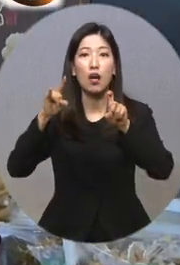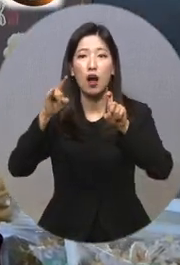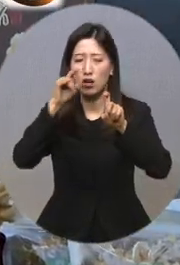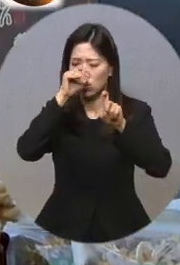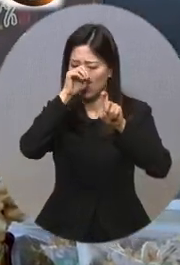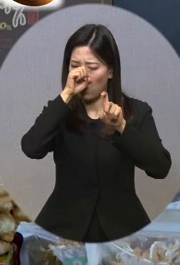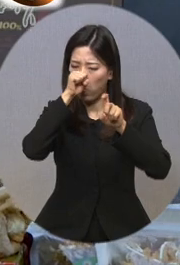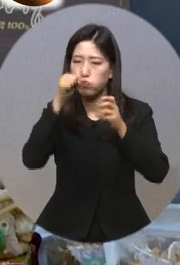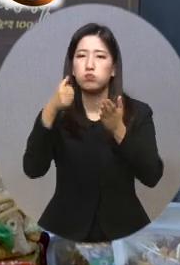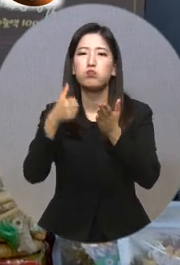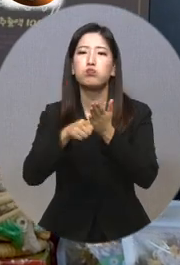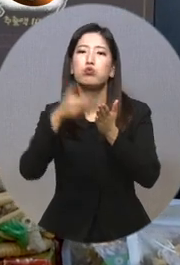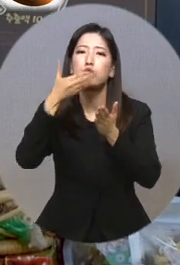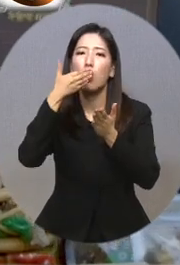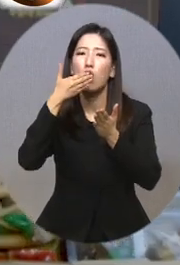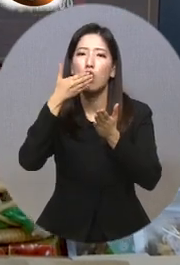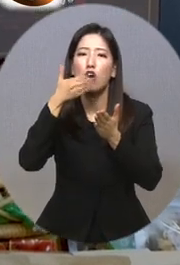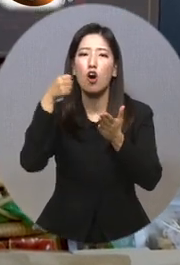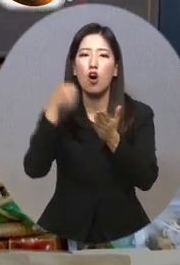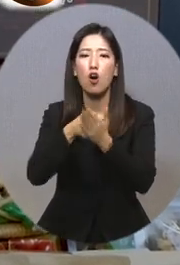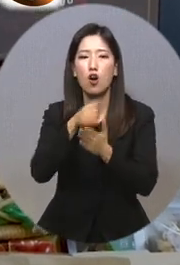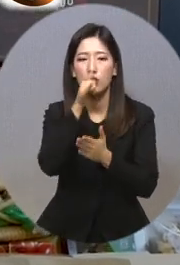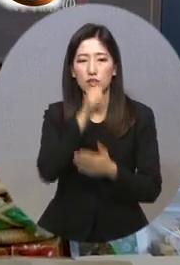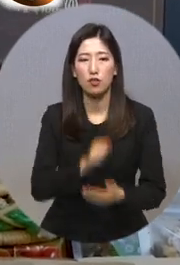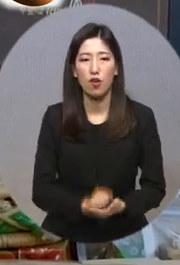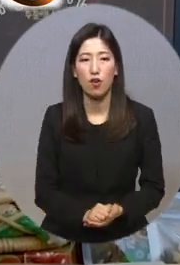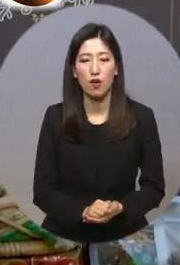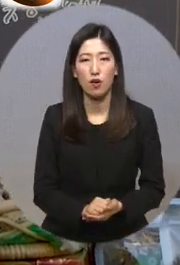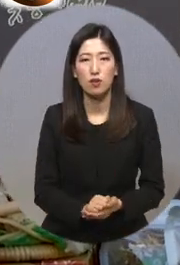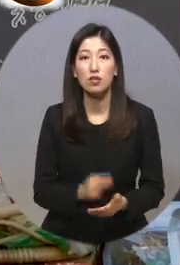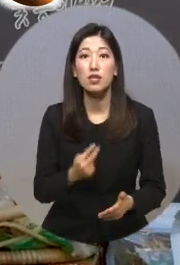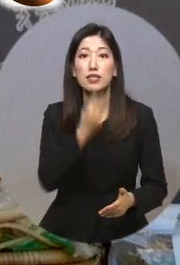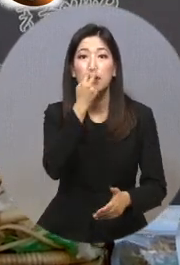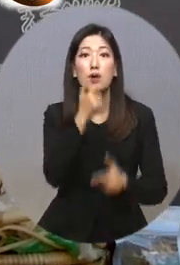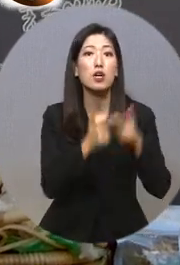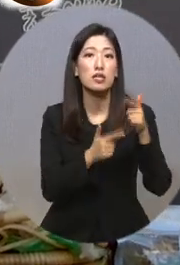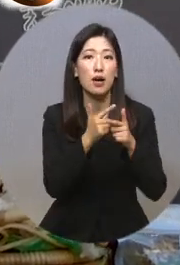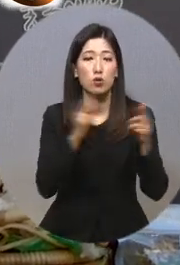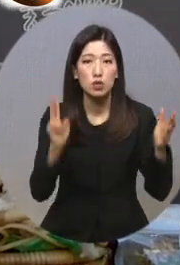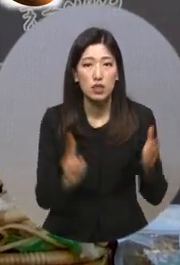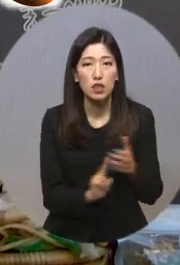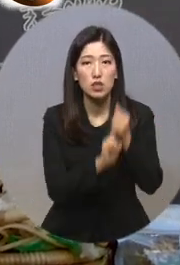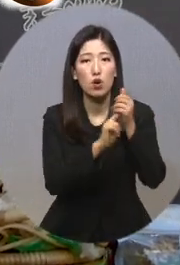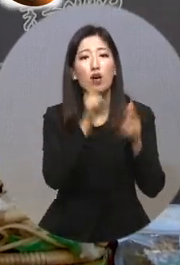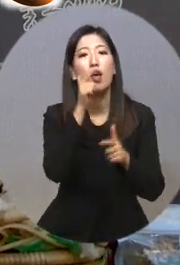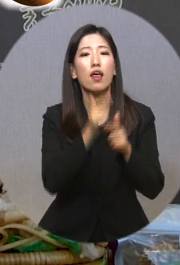슈퍼푸드에 선정되어 있고요. 생명의 나무, 기적의 나무라고 불리울 수 있는